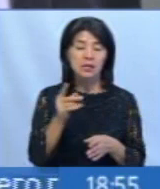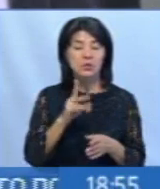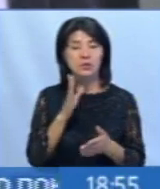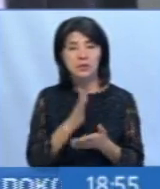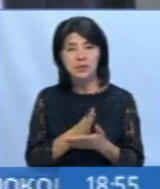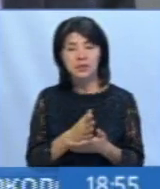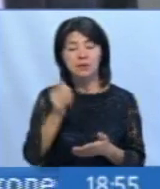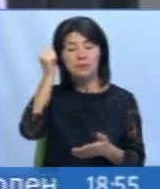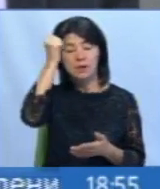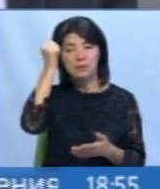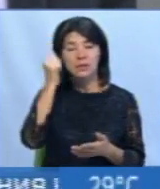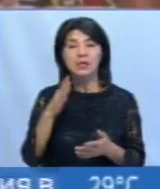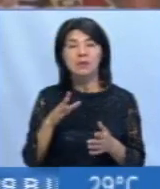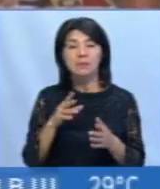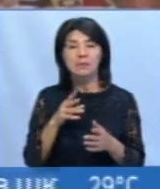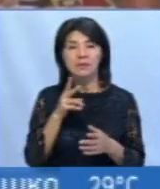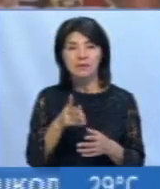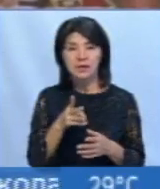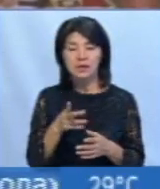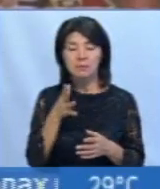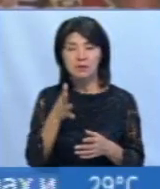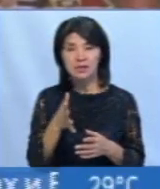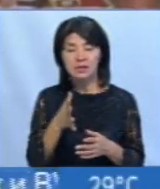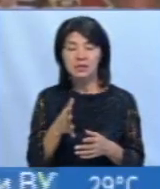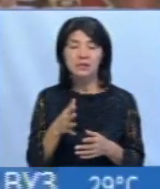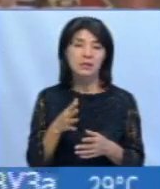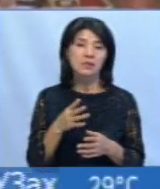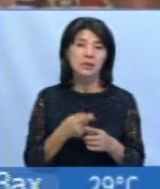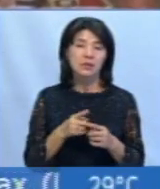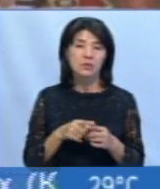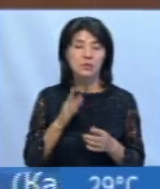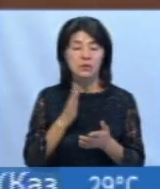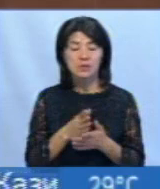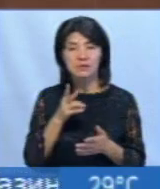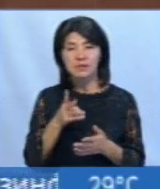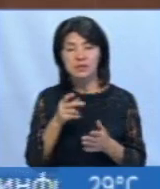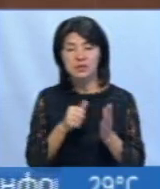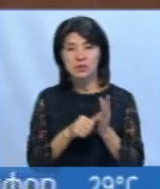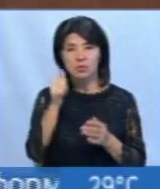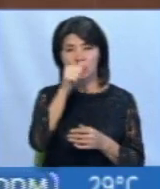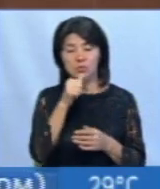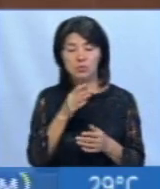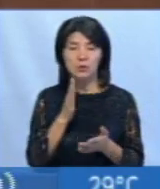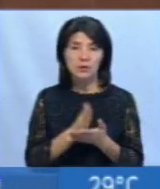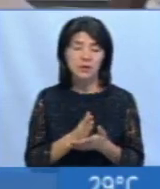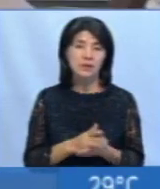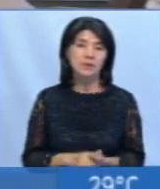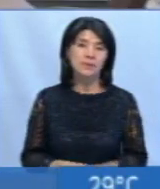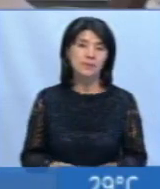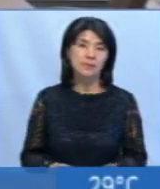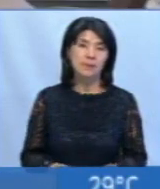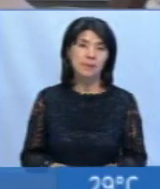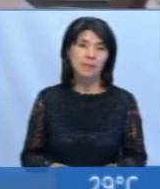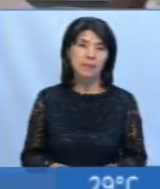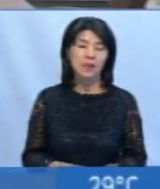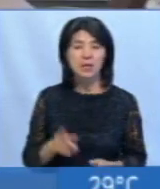памятные банкноты номиналом 2 и 5 тысяч тенге, которые схожи с купюрами 2006 года, но являются действительными. Данные банкноты, они друг на